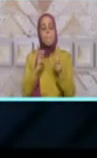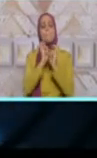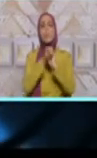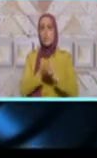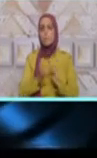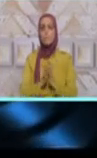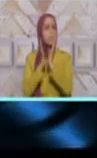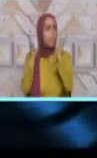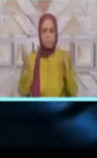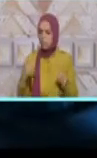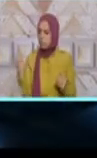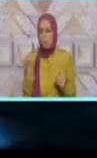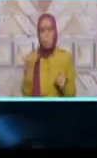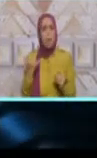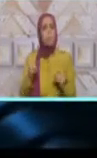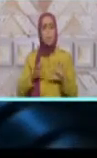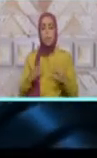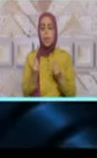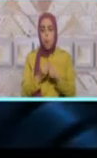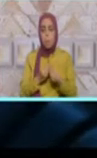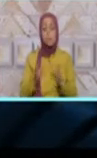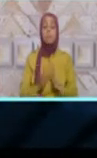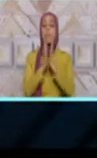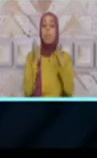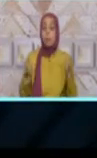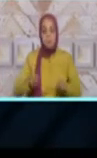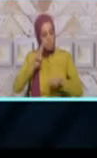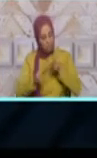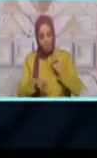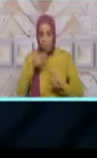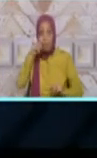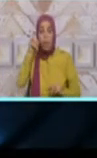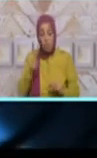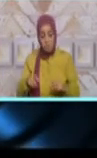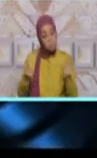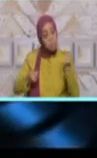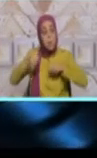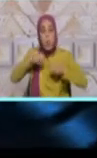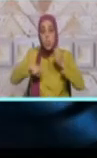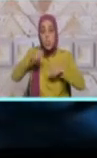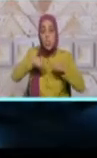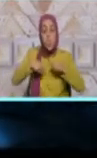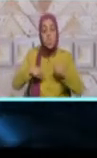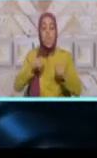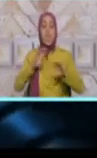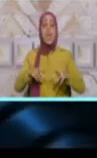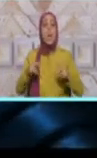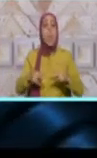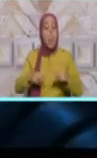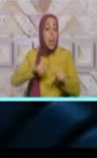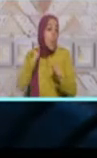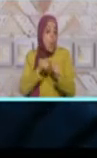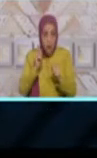جدا، ده واحد من اهم المشروعات الكبرى. اي حد كان بيتكلم على صناعه، على صناعه حديثه، على صناعه في